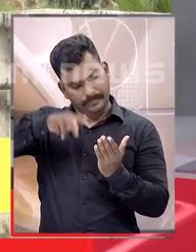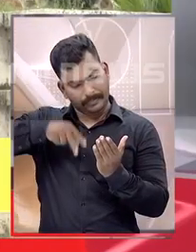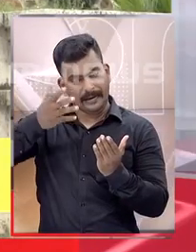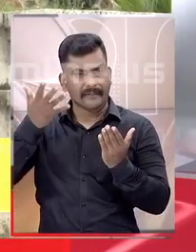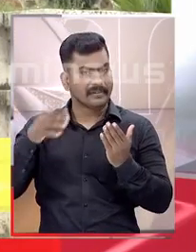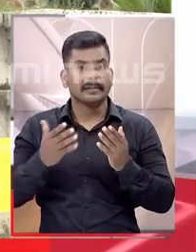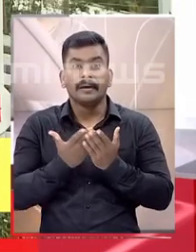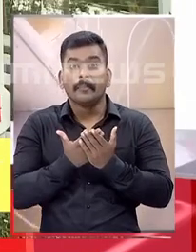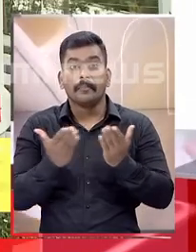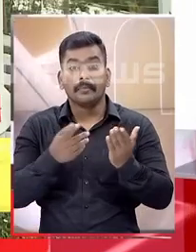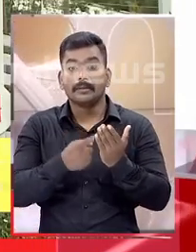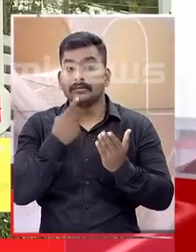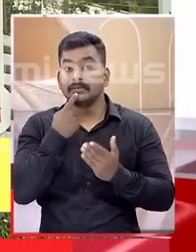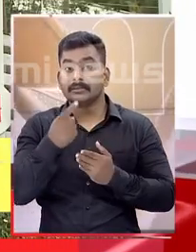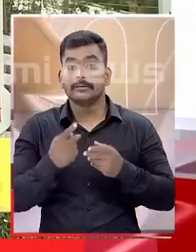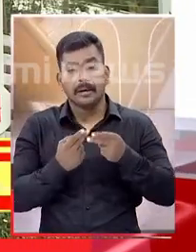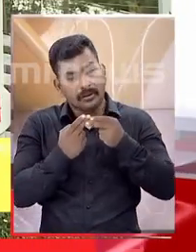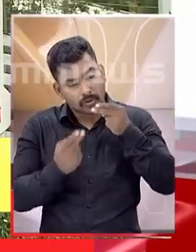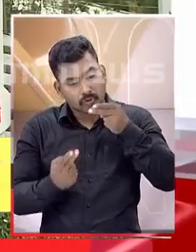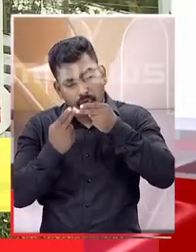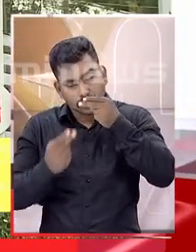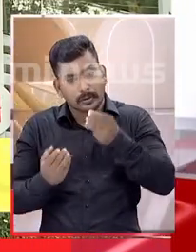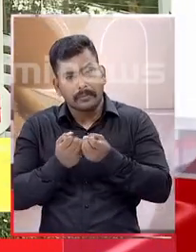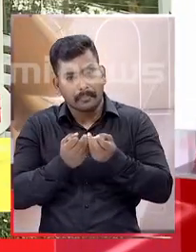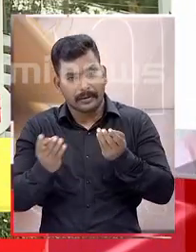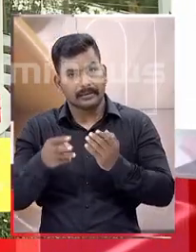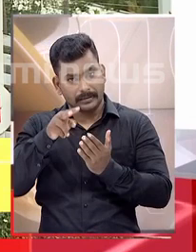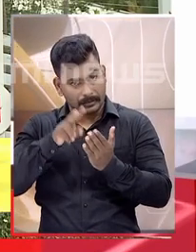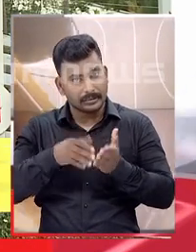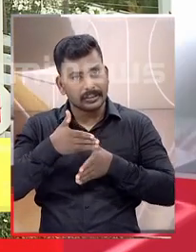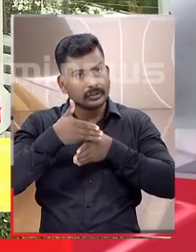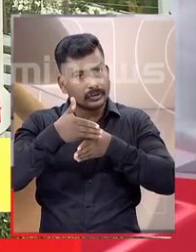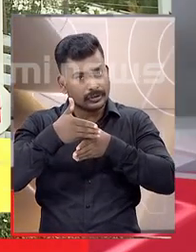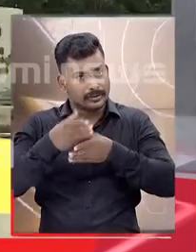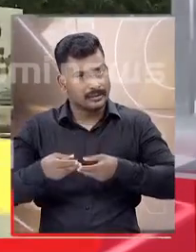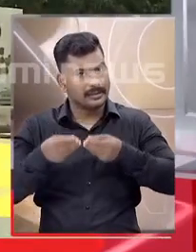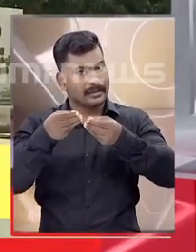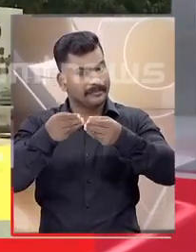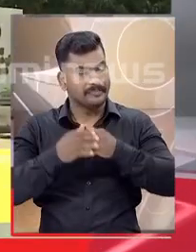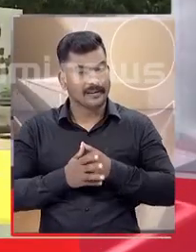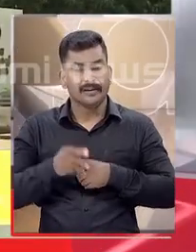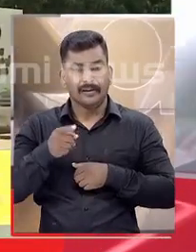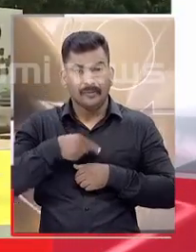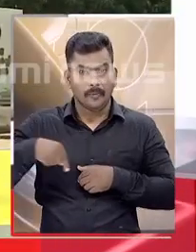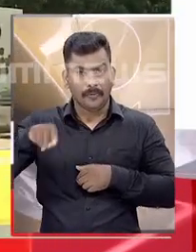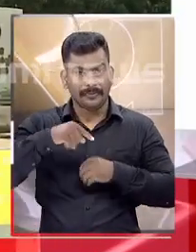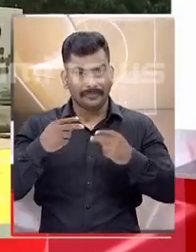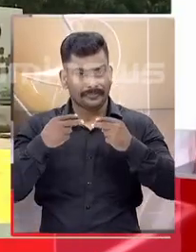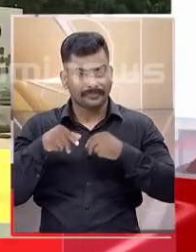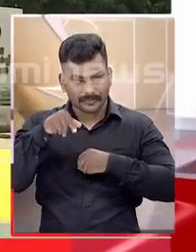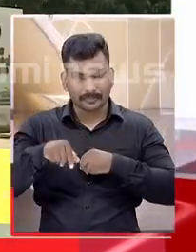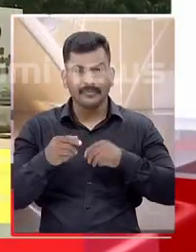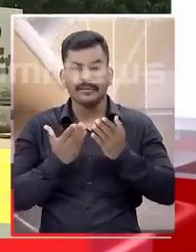അപ്പൊ മൊത്തം വായിച്ചപ്പം പല സ്റ്റോറികളും ഉണ്ട്, അത് ഞാൻ പ്രേക്ഷകരോടൊന്ന് സംവദിക്കാൻ എനിക്ക് താല്പര്യമുണ്ട്. അതായത്